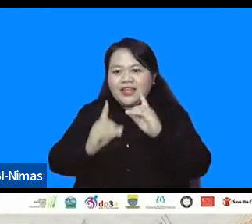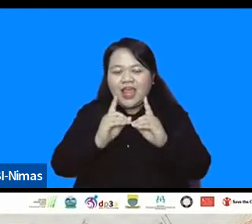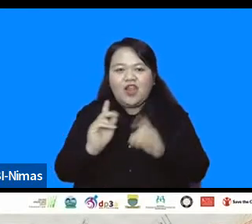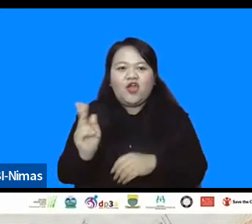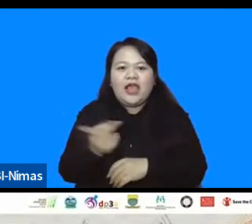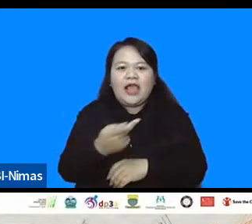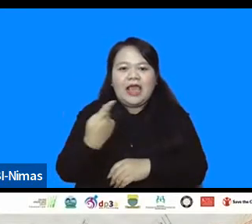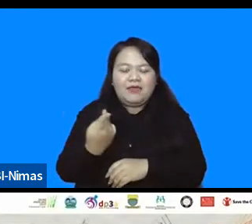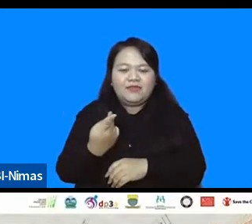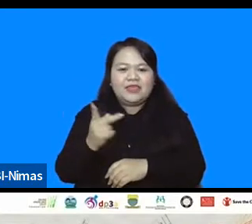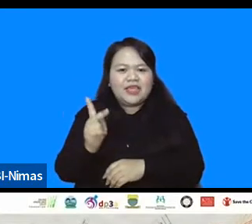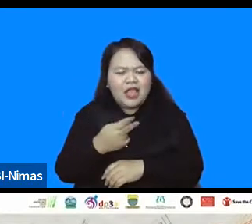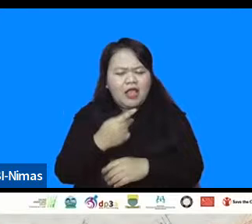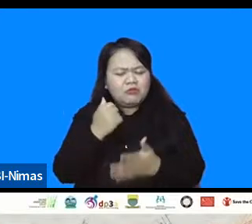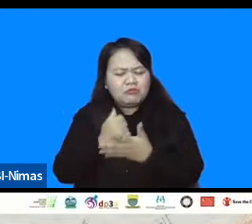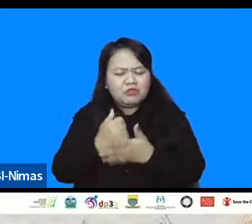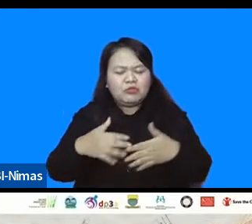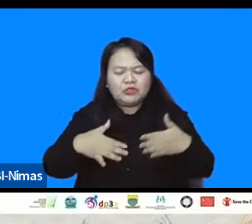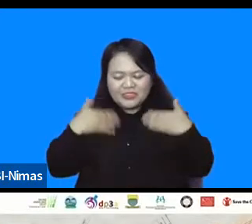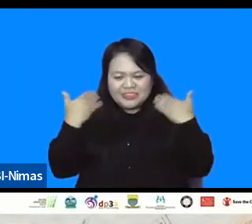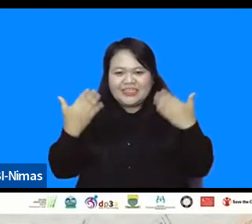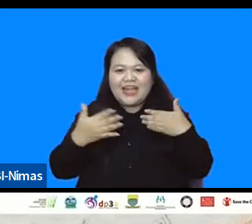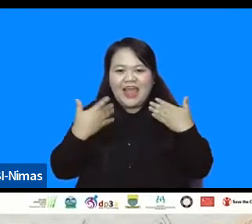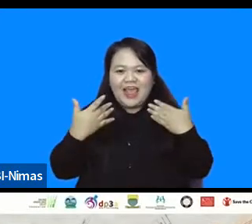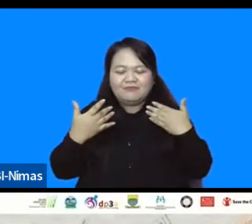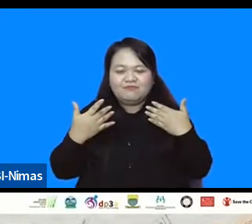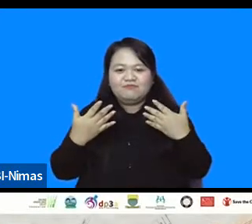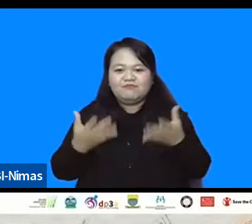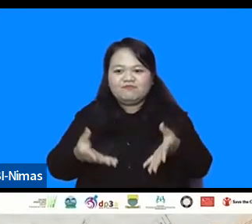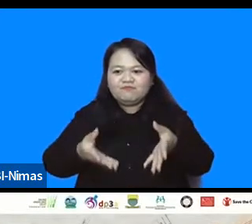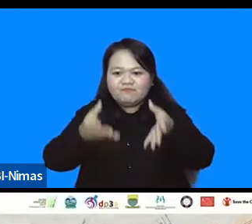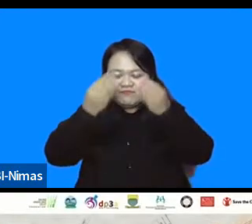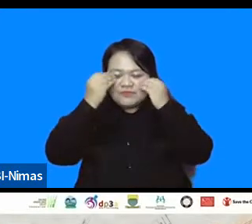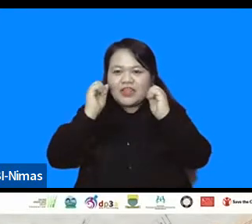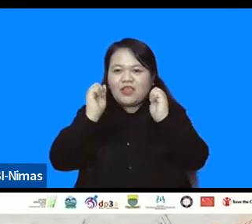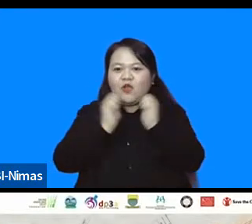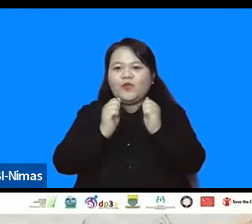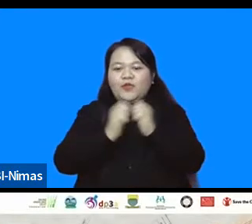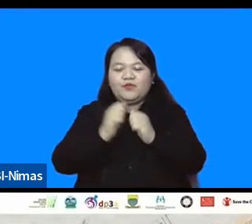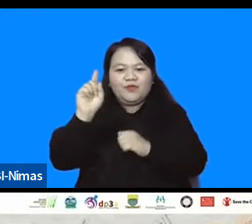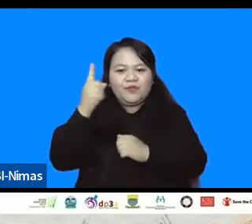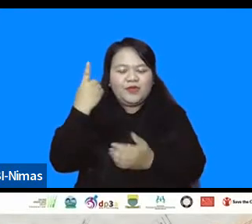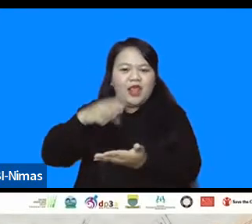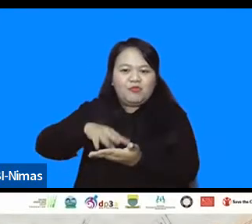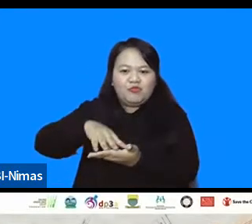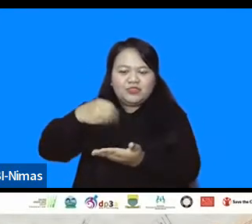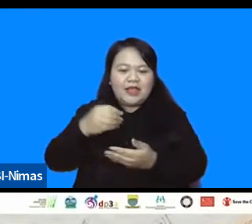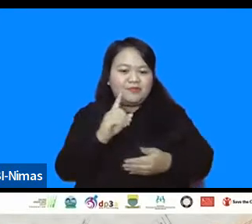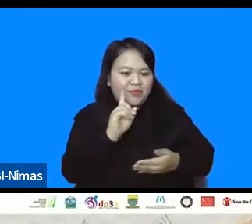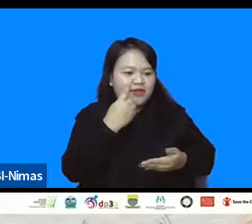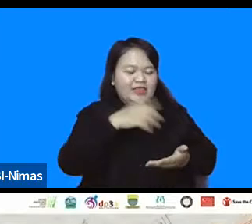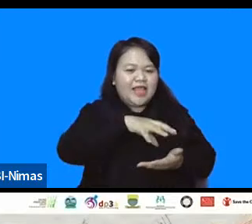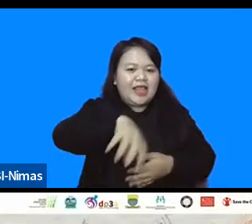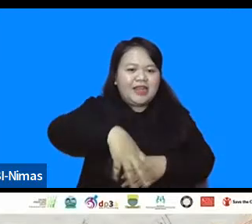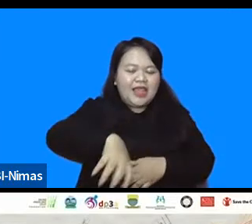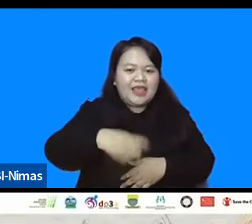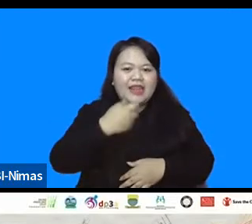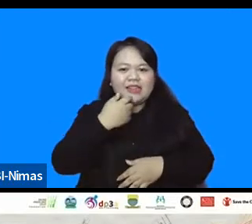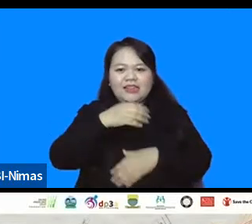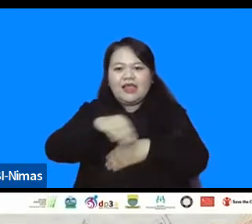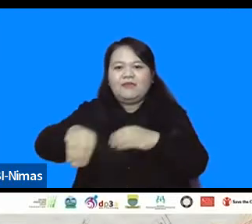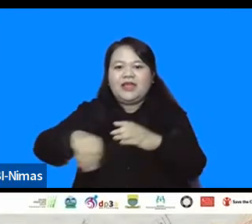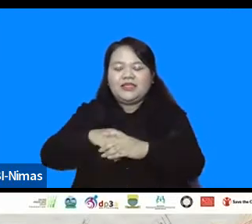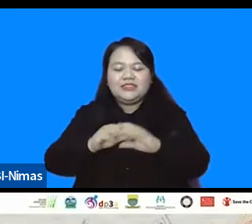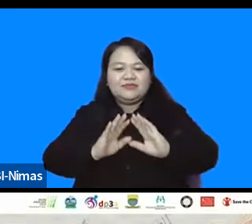kami. Kami tentunya sangat senang karena bisa mendengarkan langsung bagaimana komitmen pemerintah pusat maupun pemerintah daerah terkait dengan